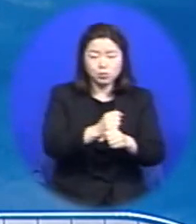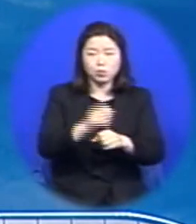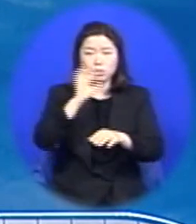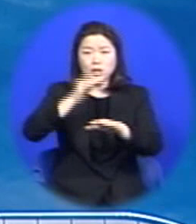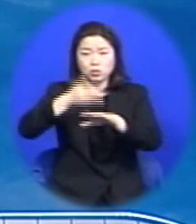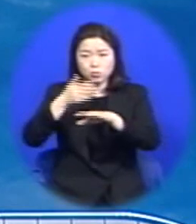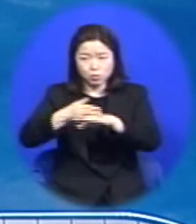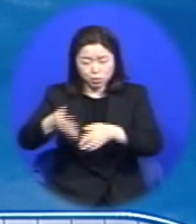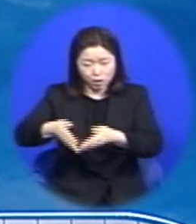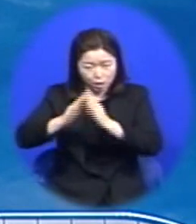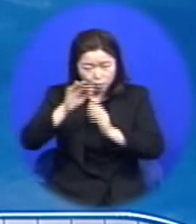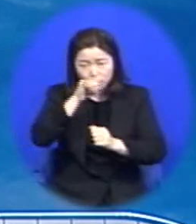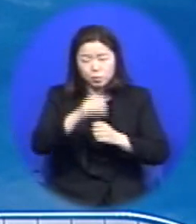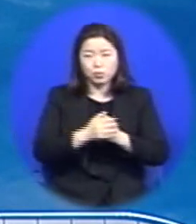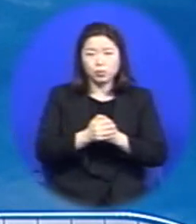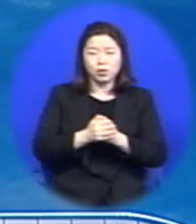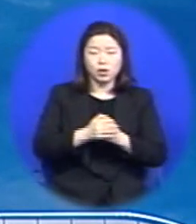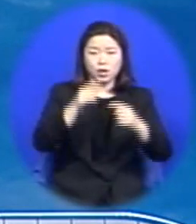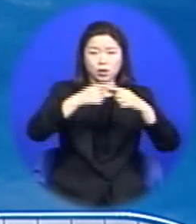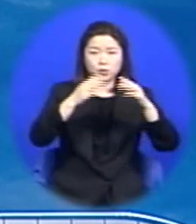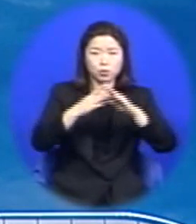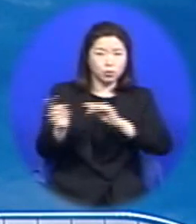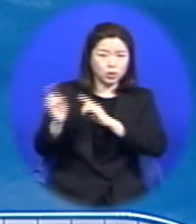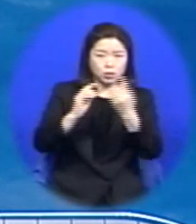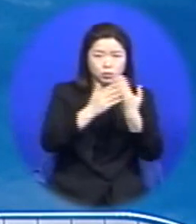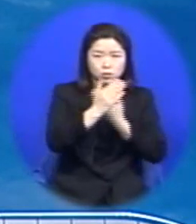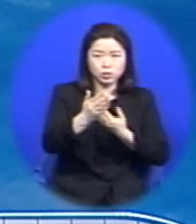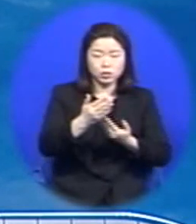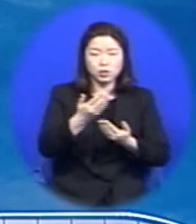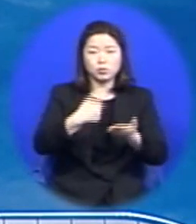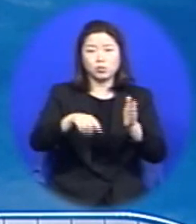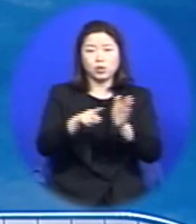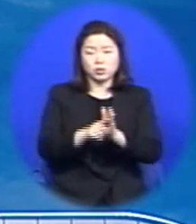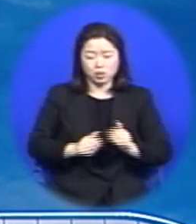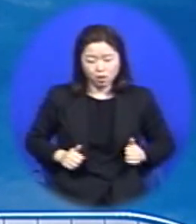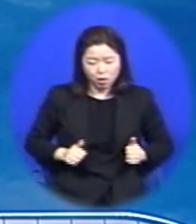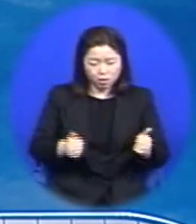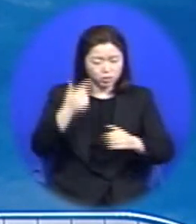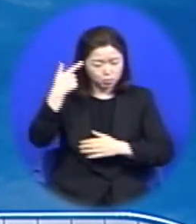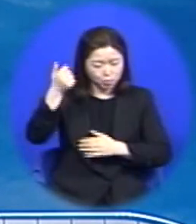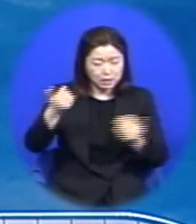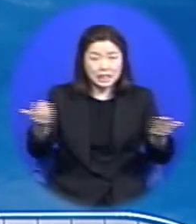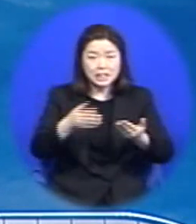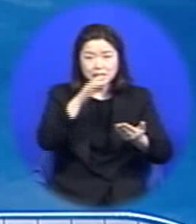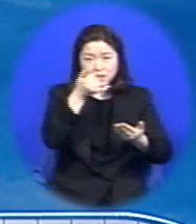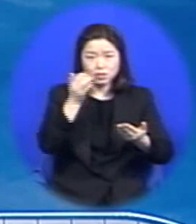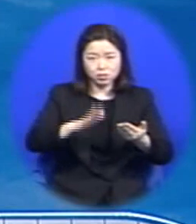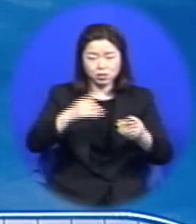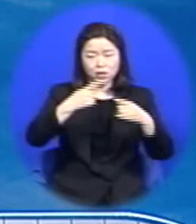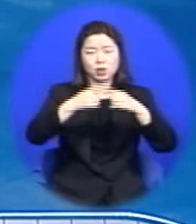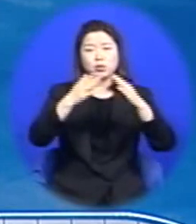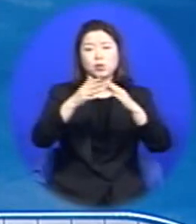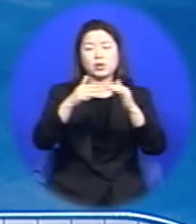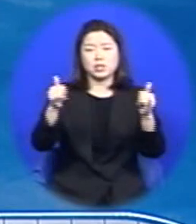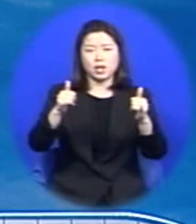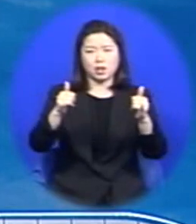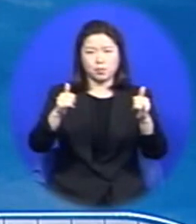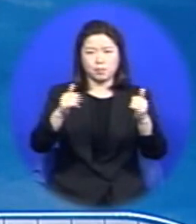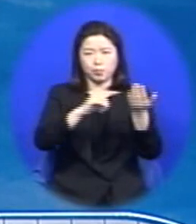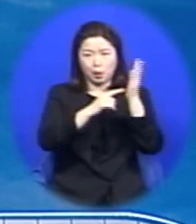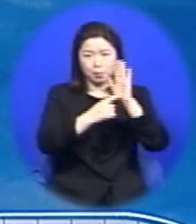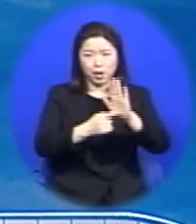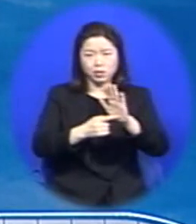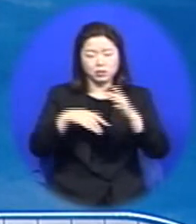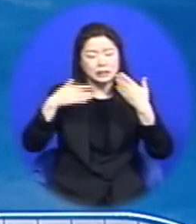하고 교회를 부흥시키기 위해서 열심히 목회를 했는데 교인들의 반응은 지친다는 거예요.